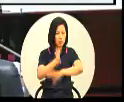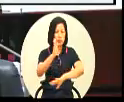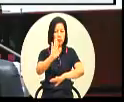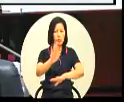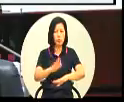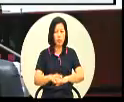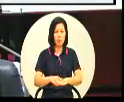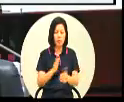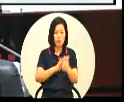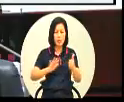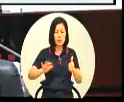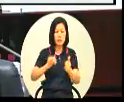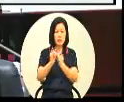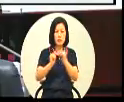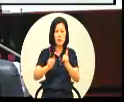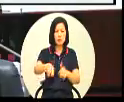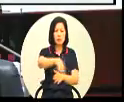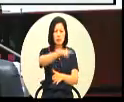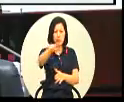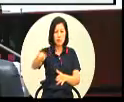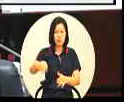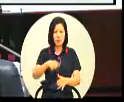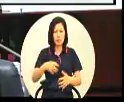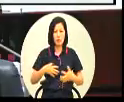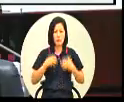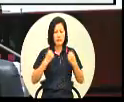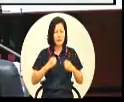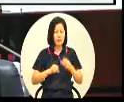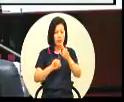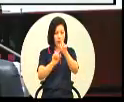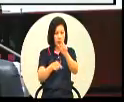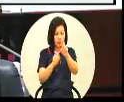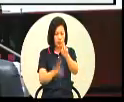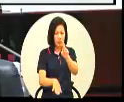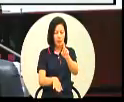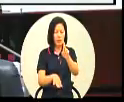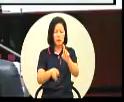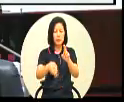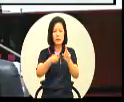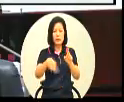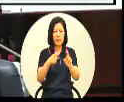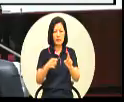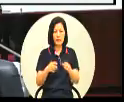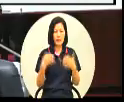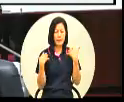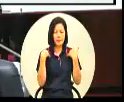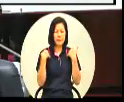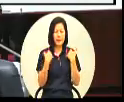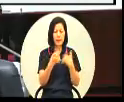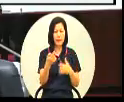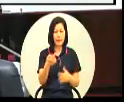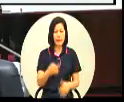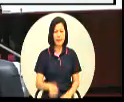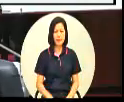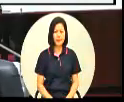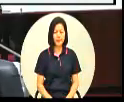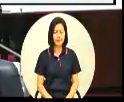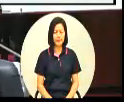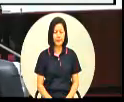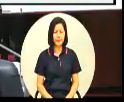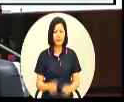多人，尤其在年底的时候年底大家都上街无闲，为什么？因为年底很多